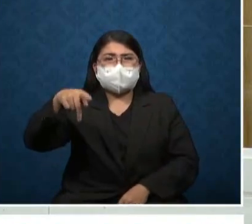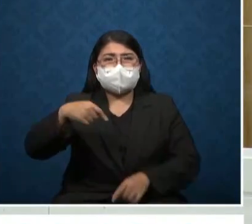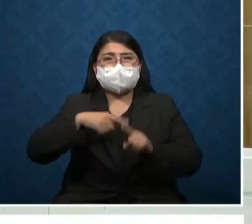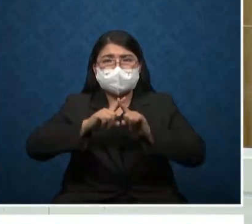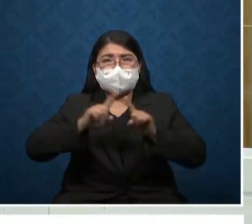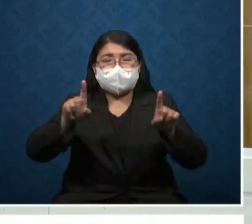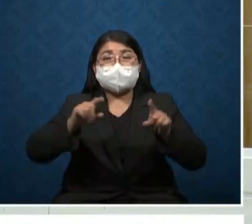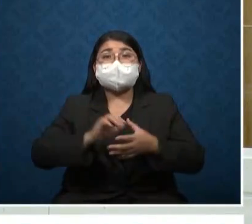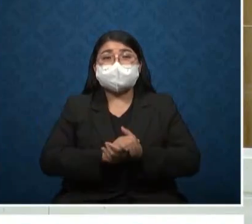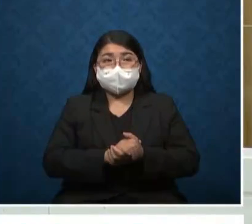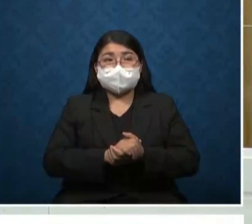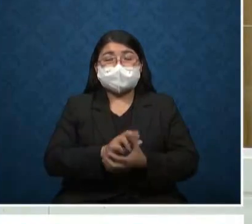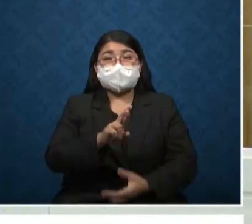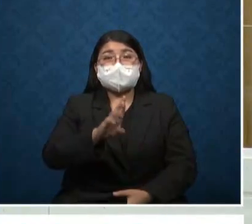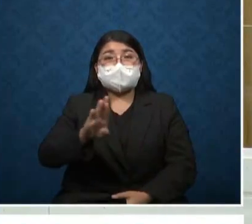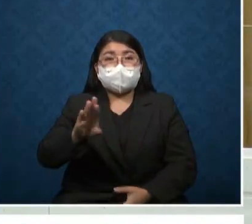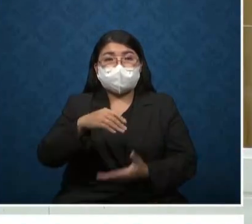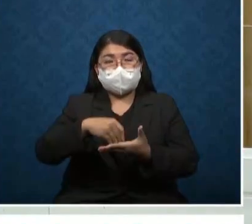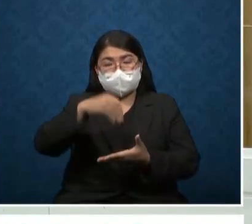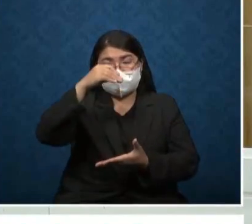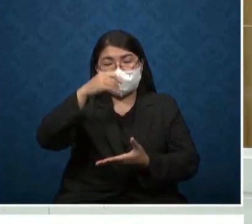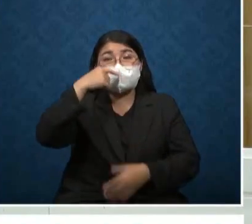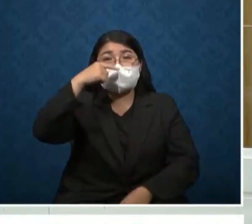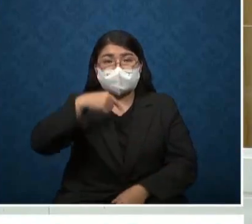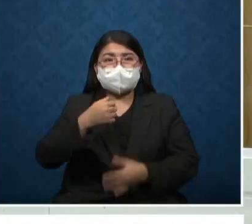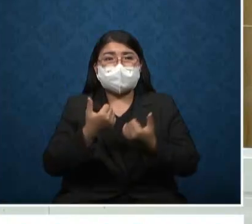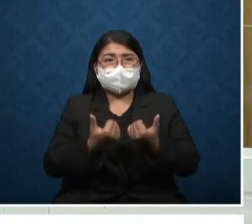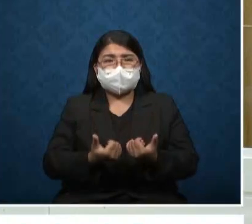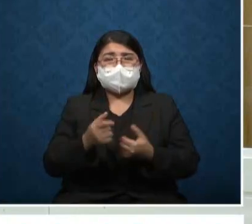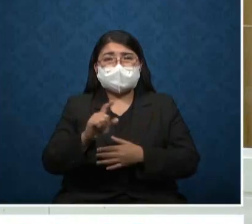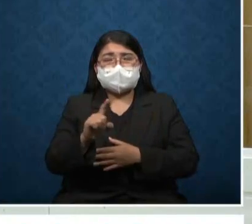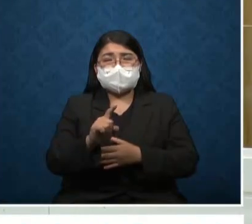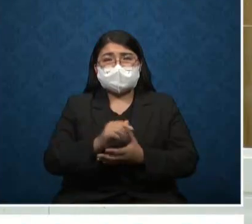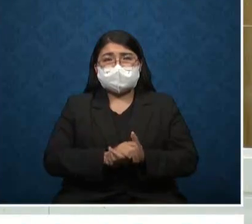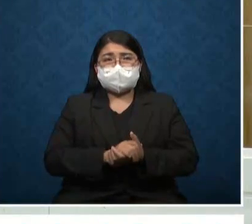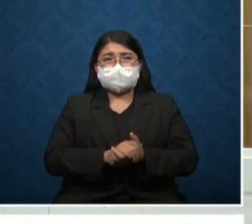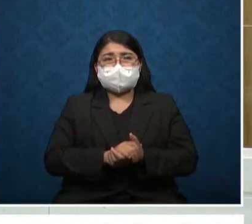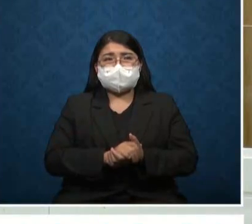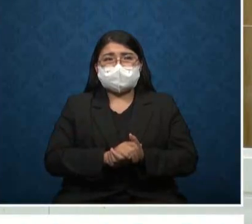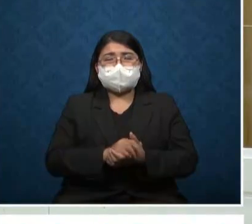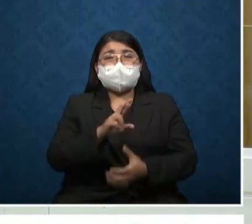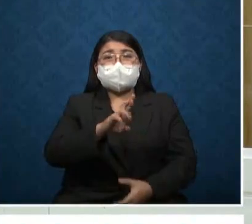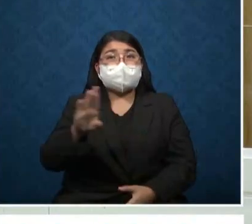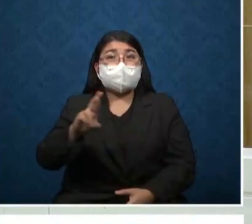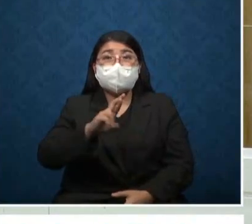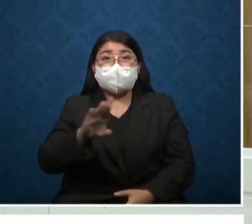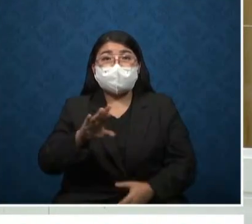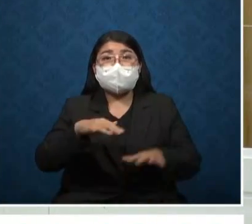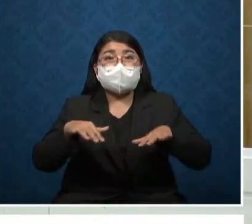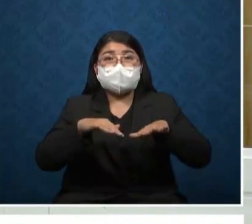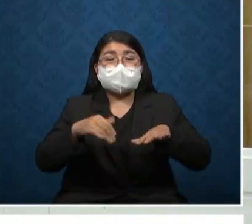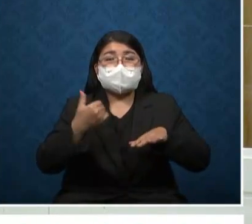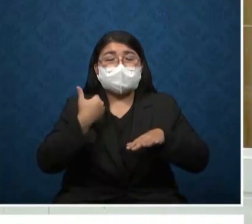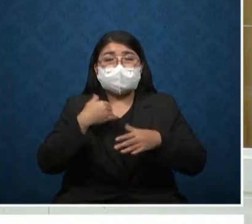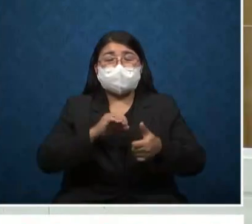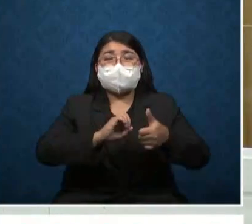กบเปนานประท syllablesที่ขอรบผมศ์ท่าชัย็คือว่าใระบบปกติเราจะไม่ได้ไปเป็ขอ